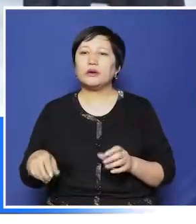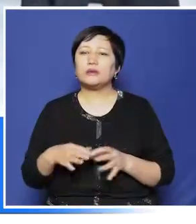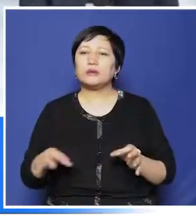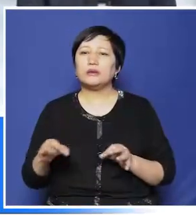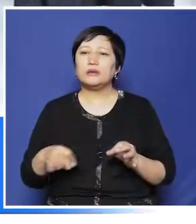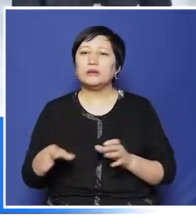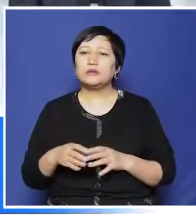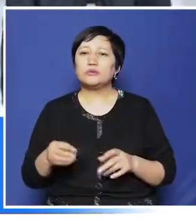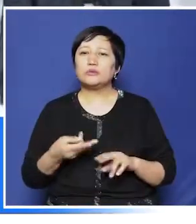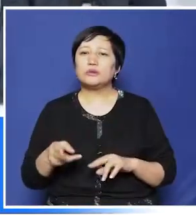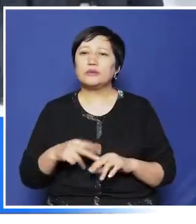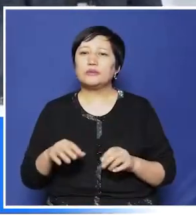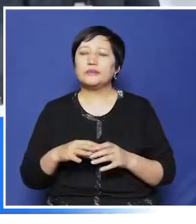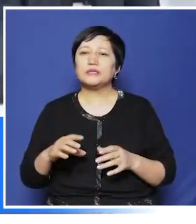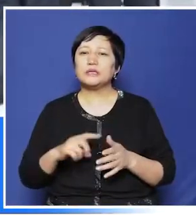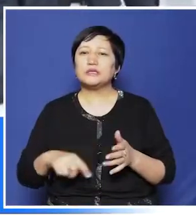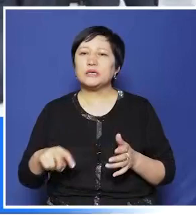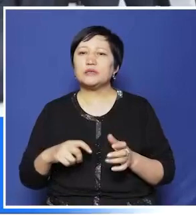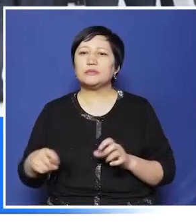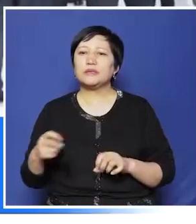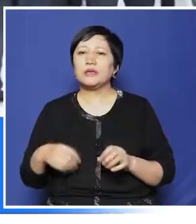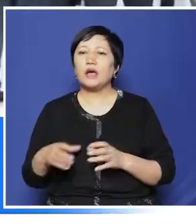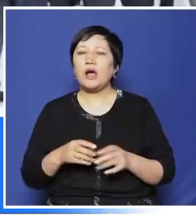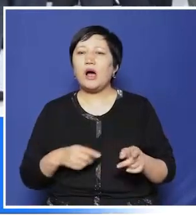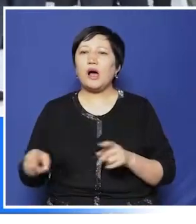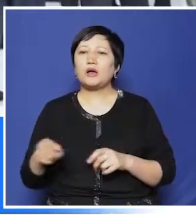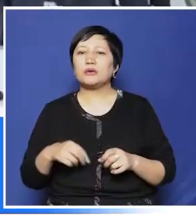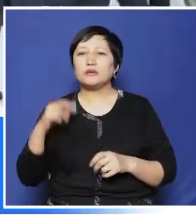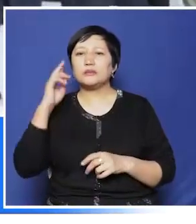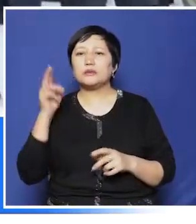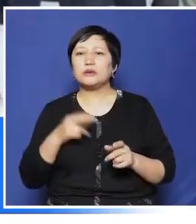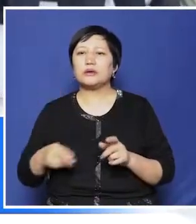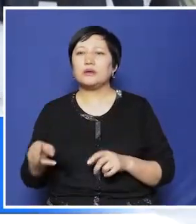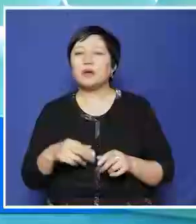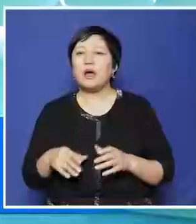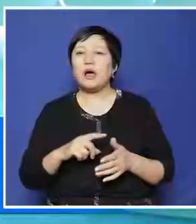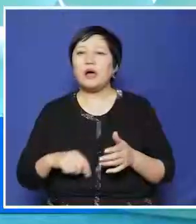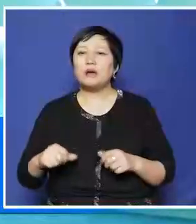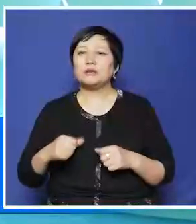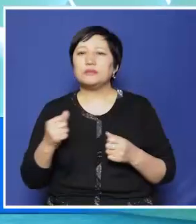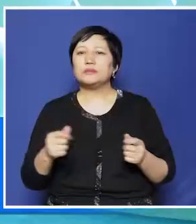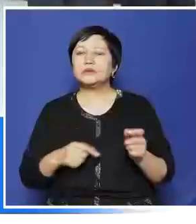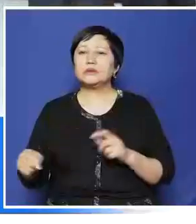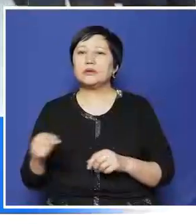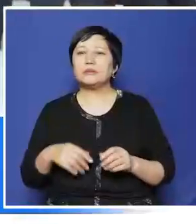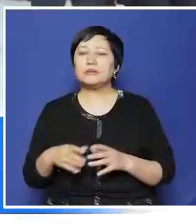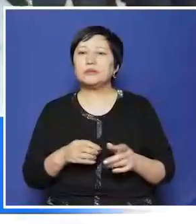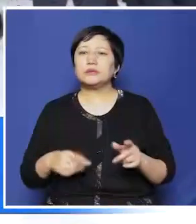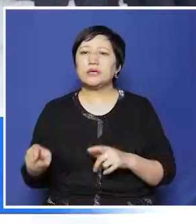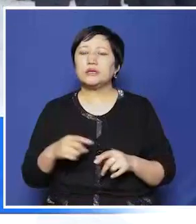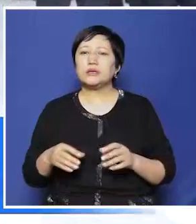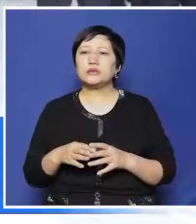сенім арттырды. Сондықтан біз осы сенімді ақтаймыз деп ойлаймын, ақтауға тырысам. Менің ойымша үлкен